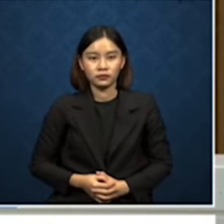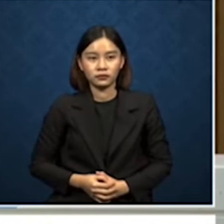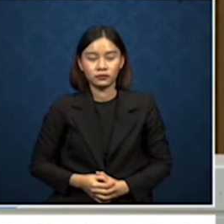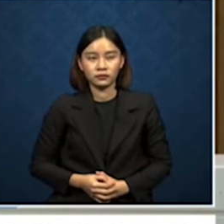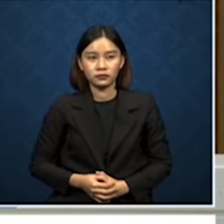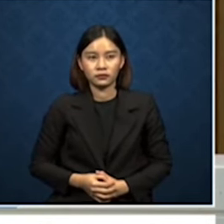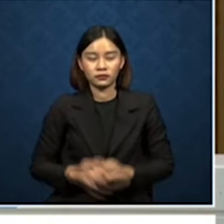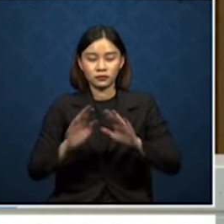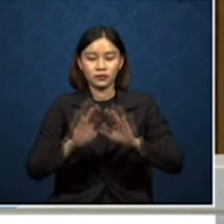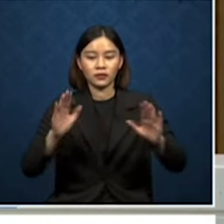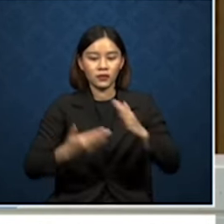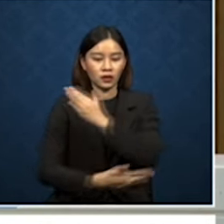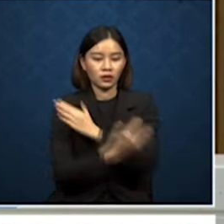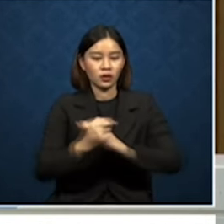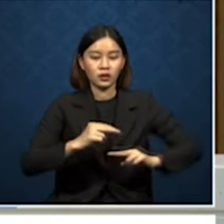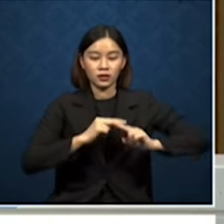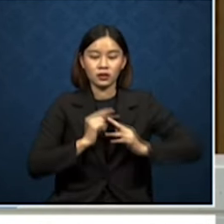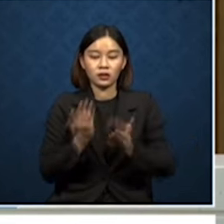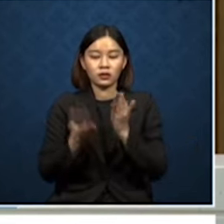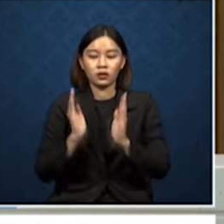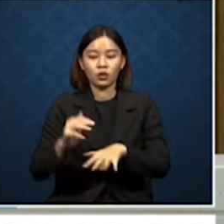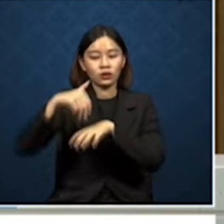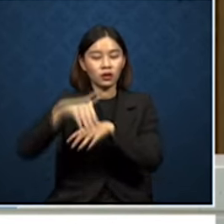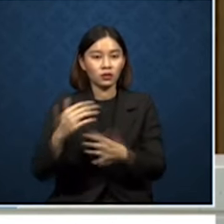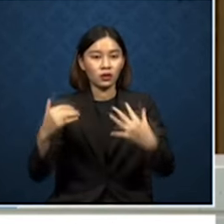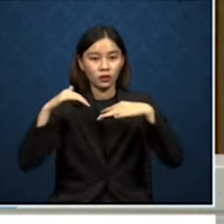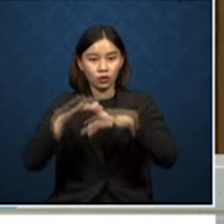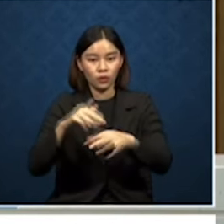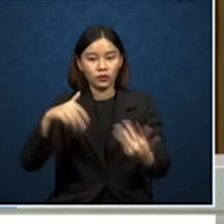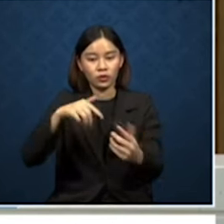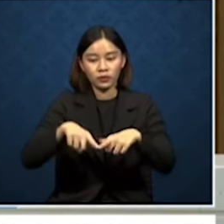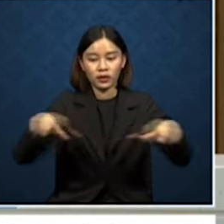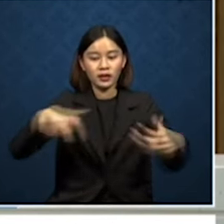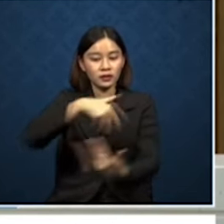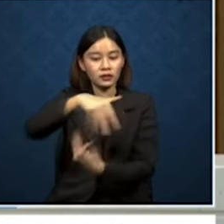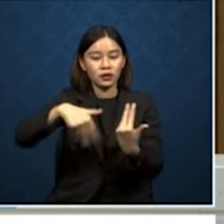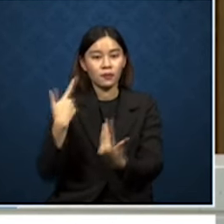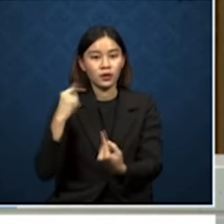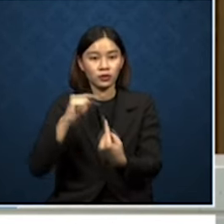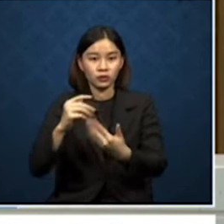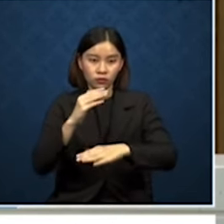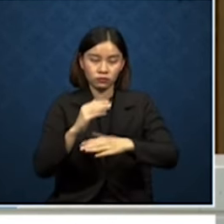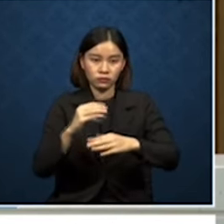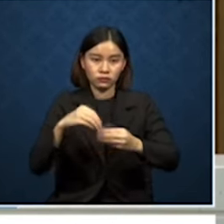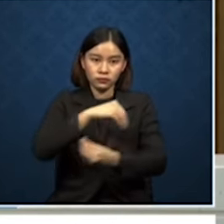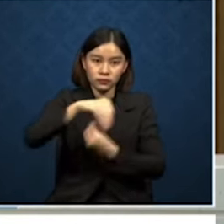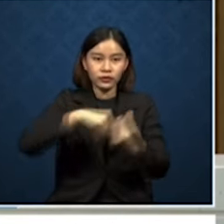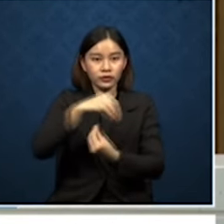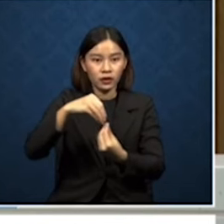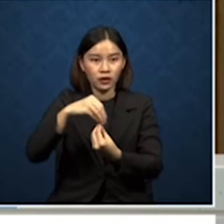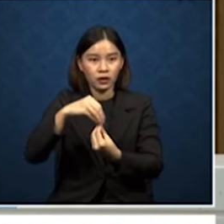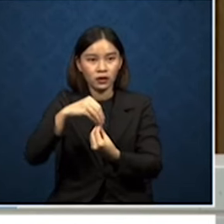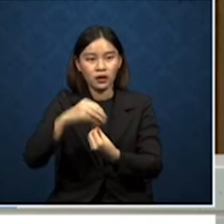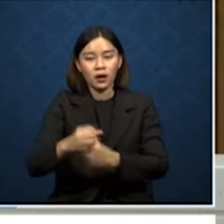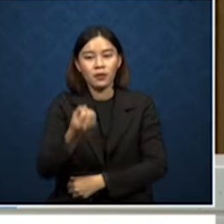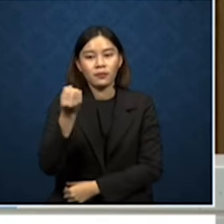เป็นการเปิดโอกาสให้เอกชนหรือบุคคลภายนอกเข้าใช้พื้นที่สาธารณประโยชน์ทางธุรกิจมากกว่าการให้โอกาส